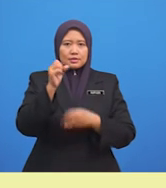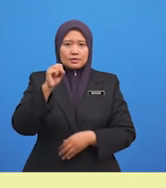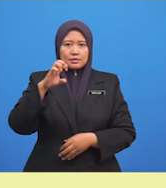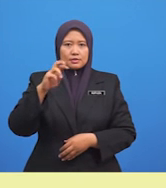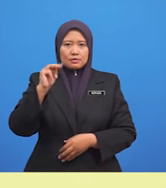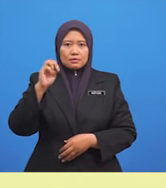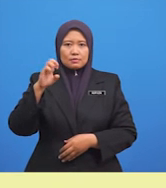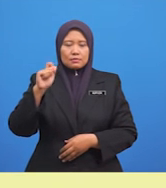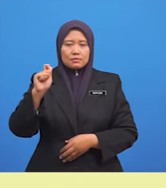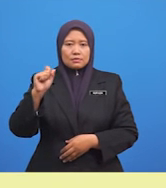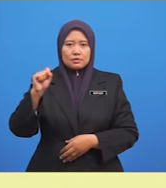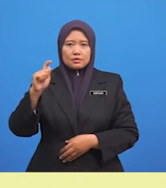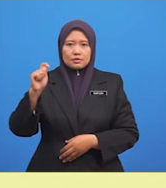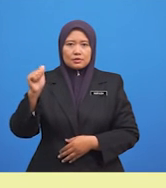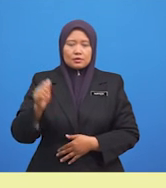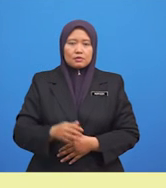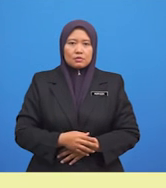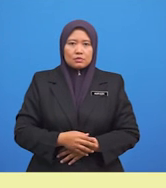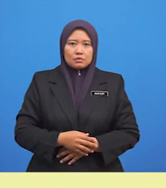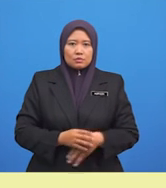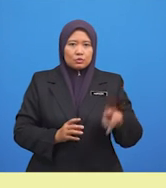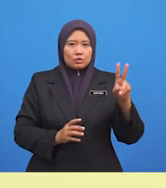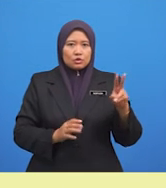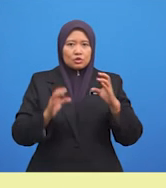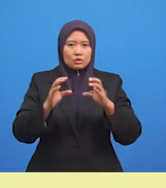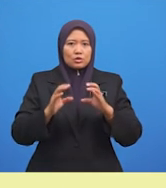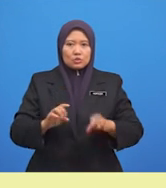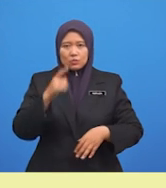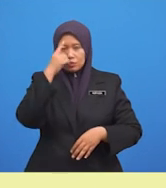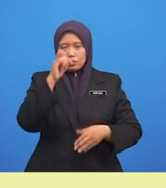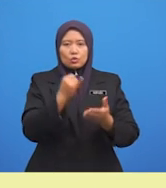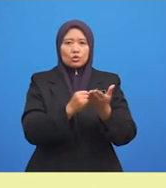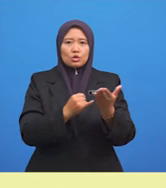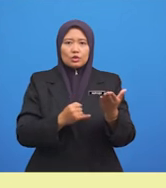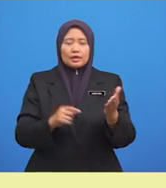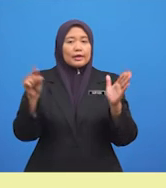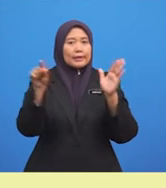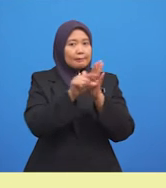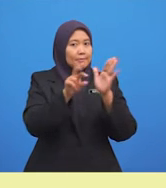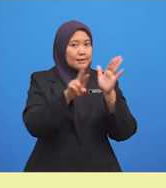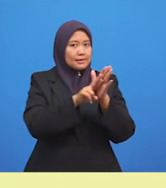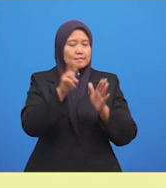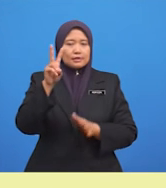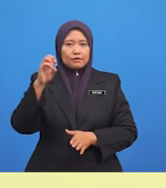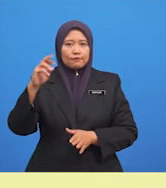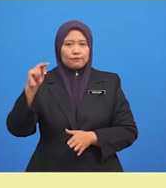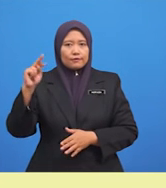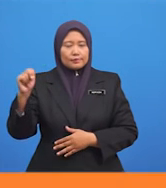juga telah belajar cara untuk melukis gambar rajah Venn berdasarkan set yang